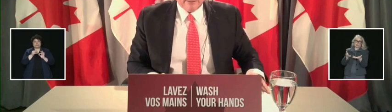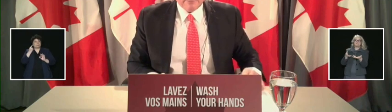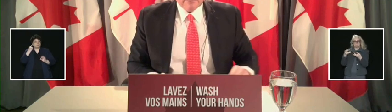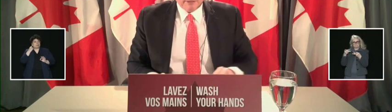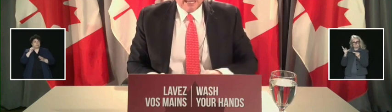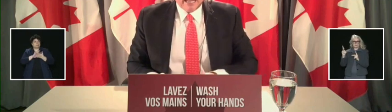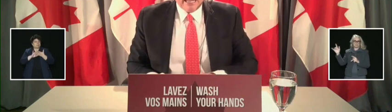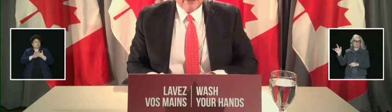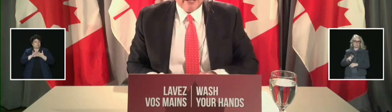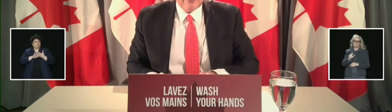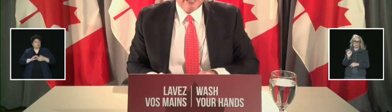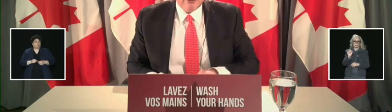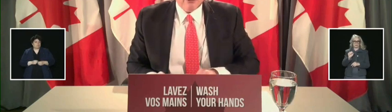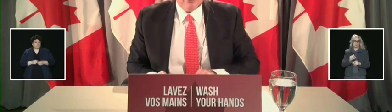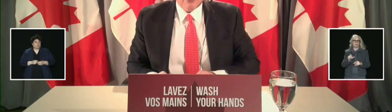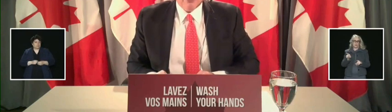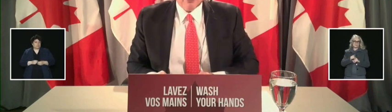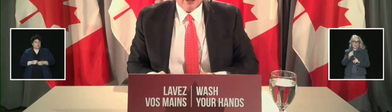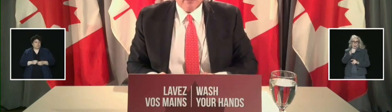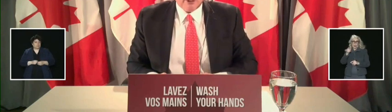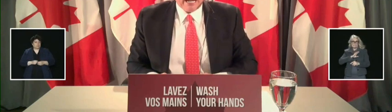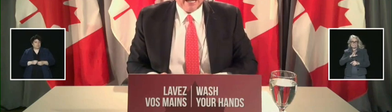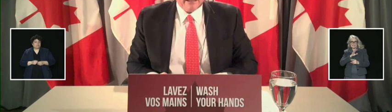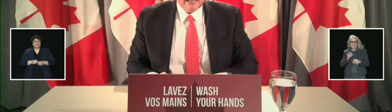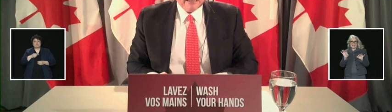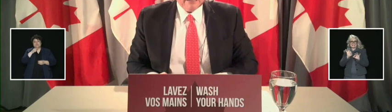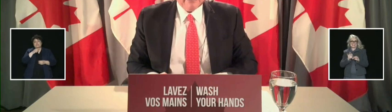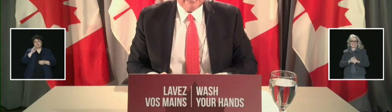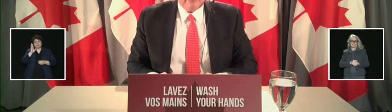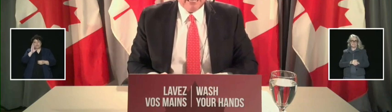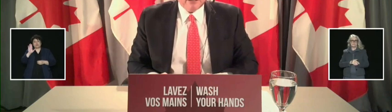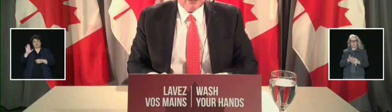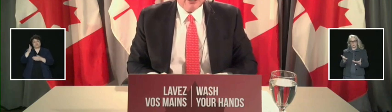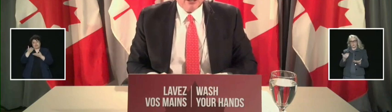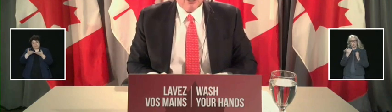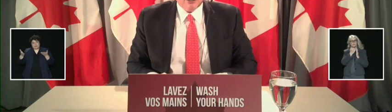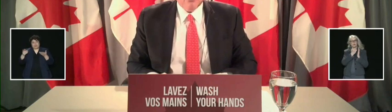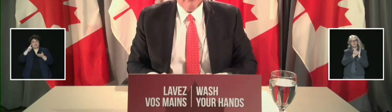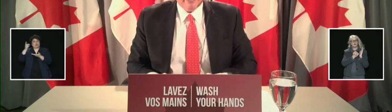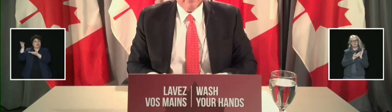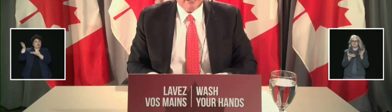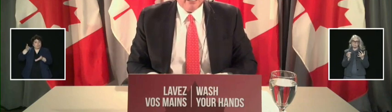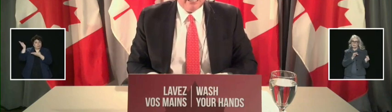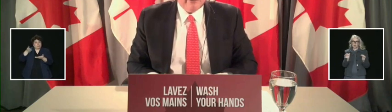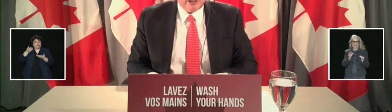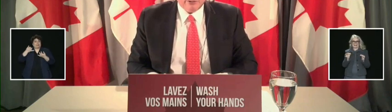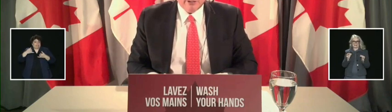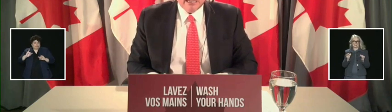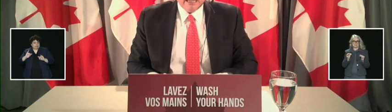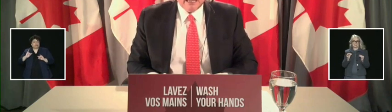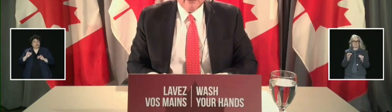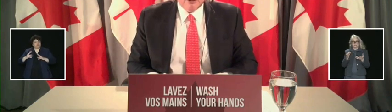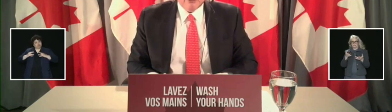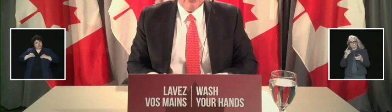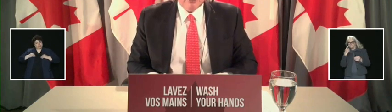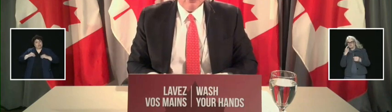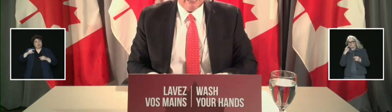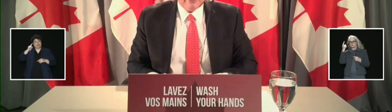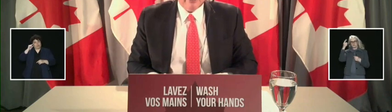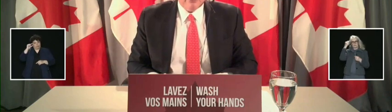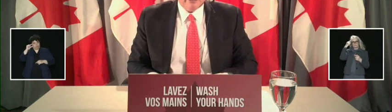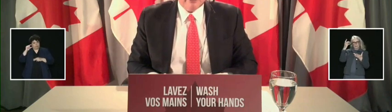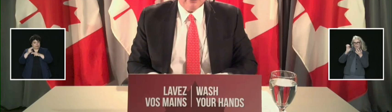essentiels. Il s'agit d'une mesure temporaire qui s'applique le temps que le gouvernement évite l